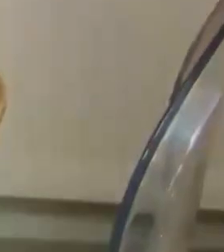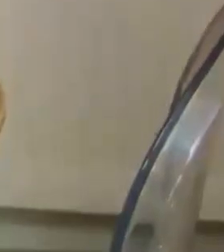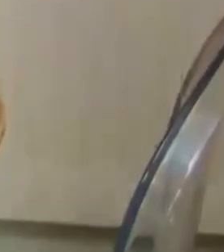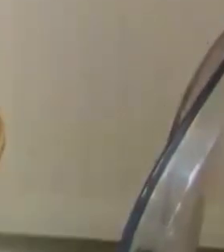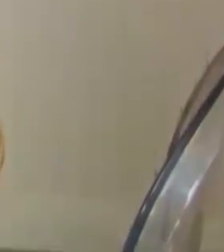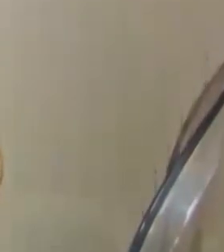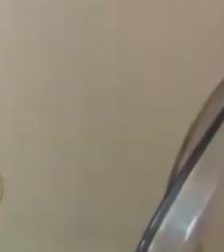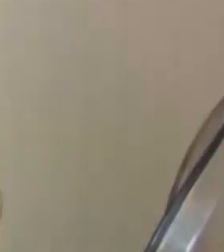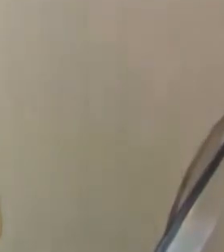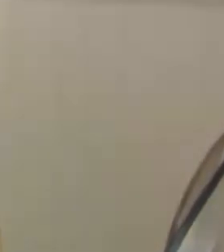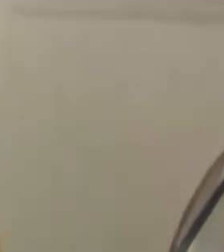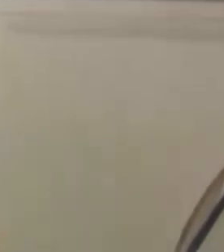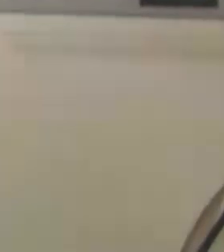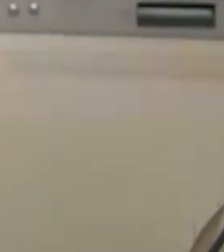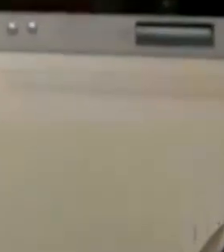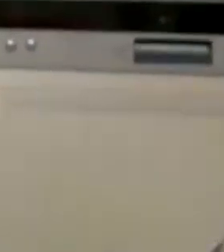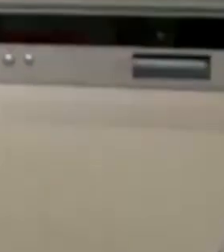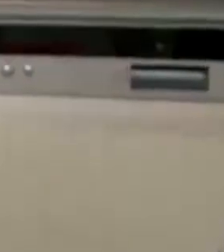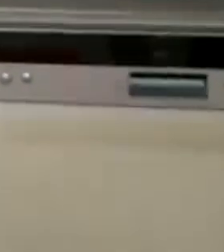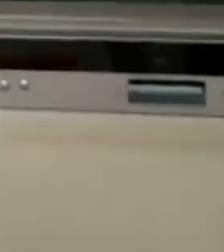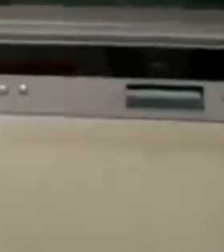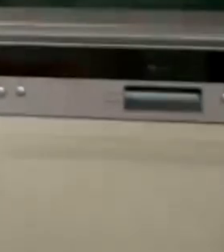Şükrü mutfakta oturmuş çerez yiyor.